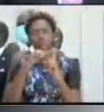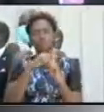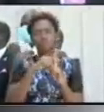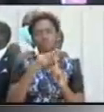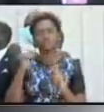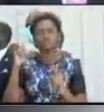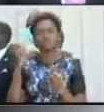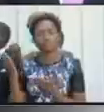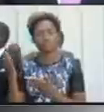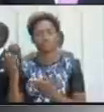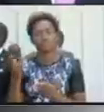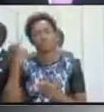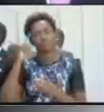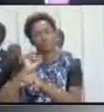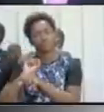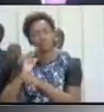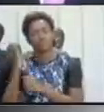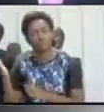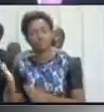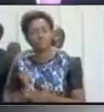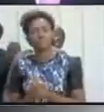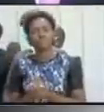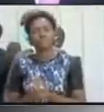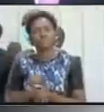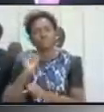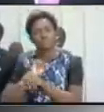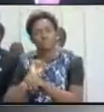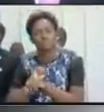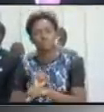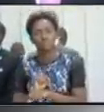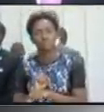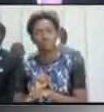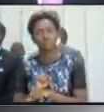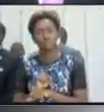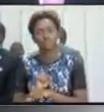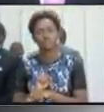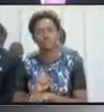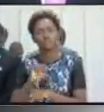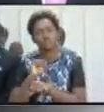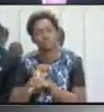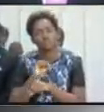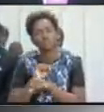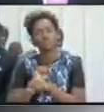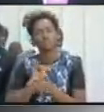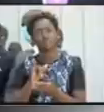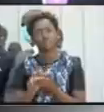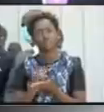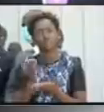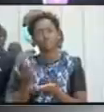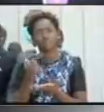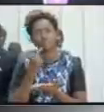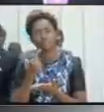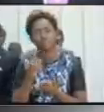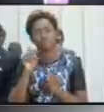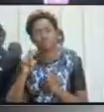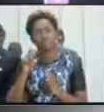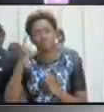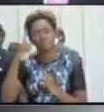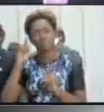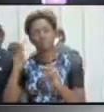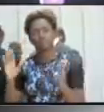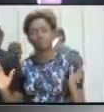Nous-mêmes, rôle pas nous comme l'État, c'est travail, mais travail n'a pas travail là. Je nous dis nous besoin d'accompagnement tout le